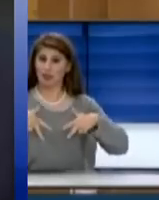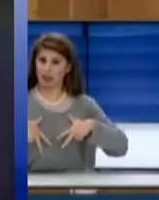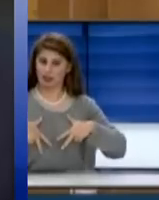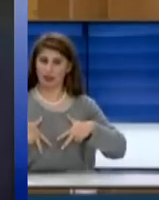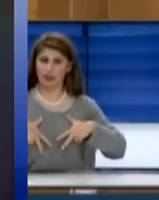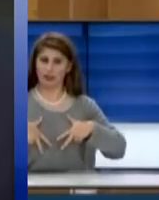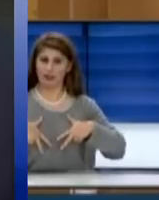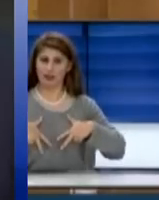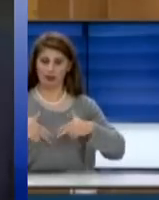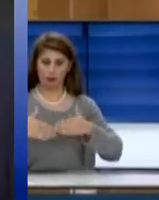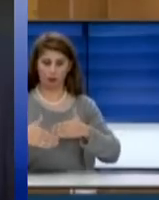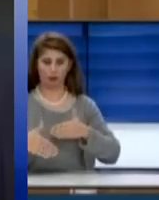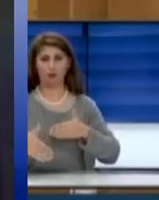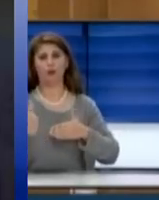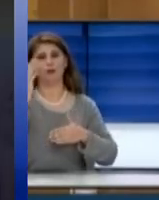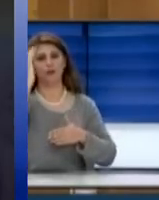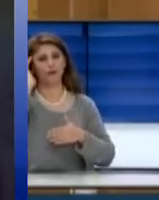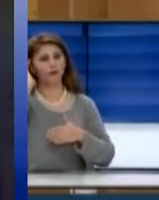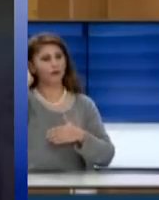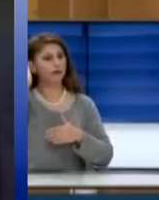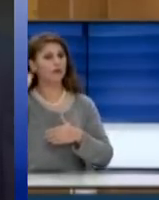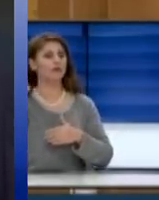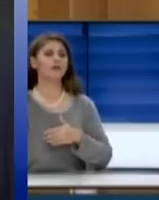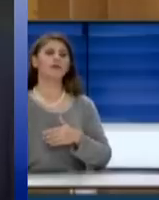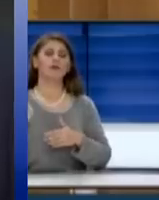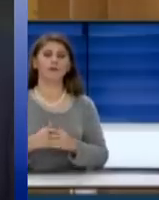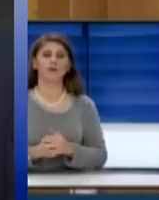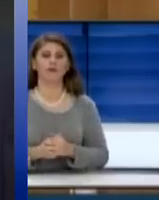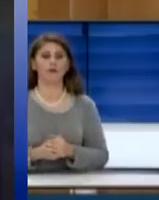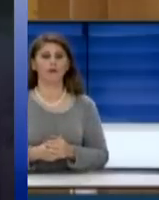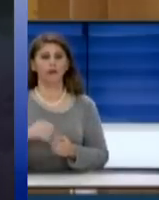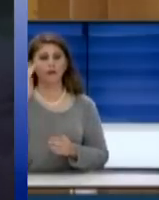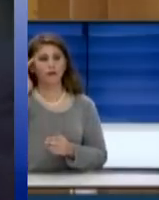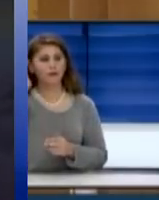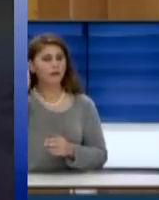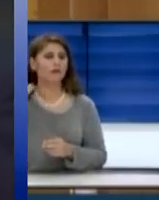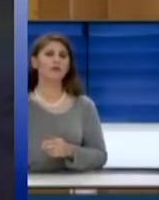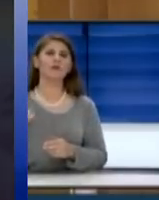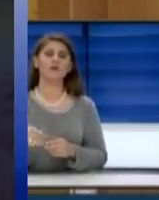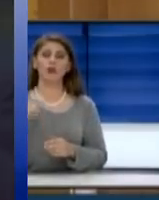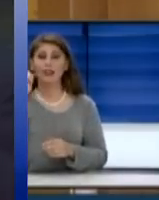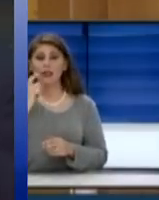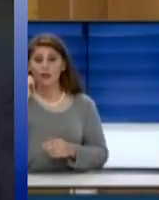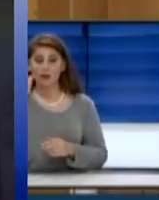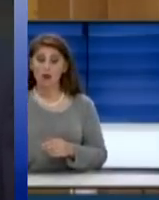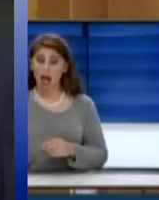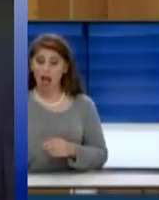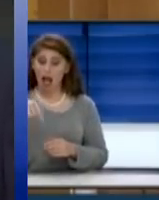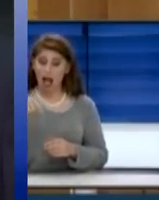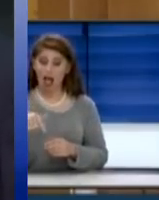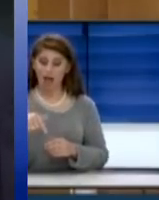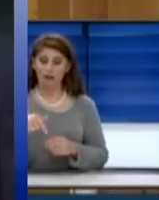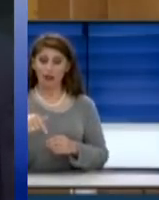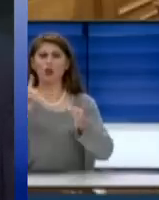τον Φεβρουάριο. Το συνολικό κόστος είναι 650 εκατομμύρια ευρώ και η χρηματοδότησή του θα προέλθει από την φορολόγηση